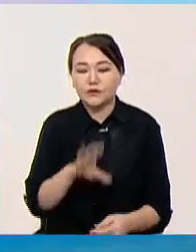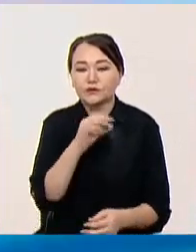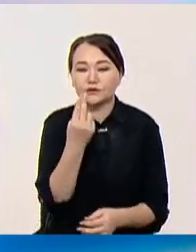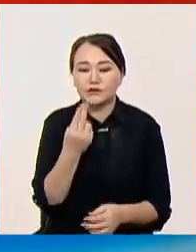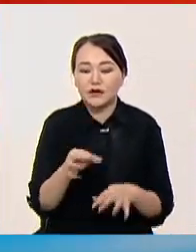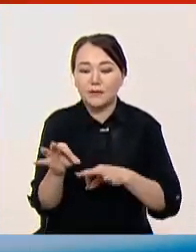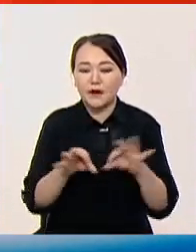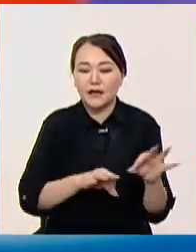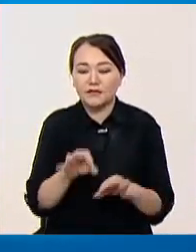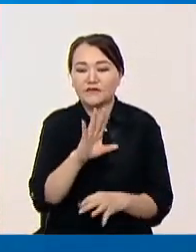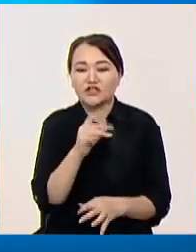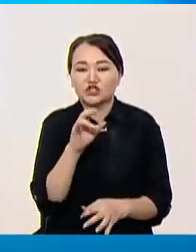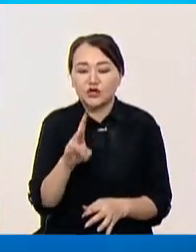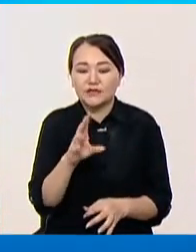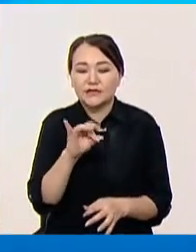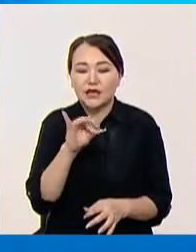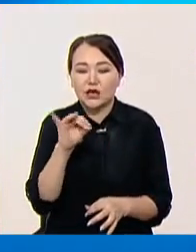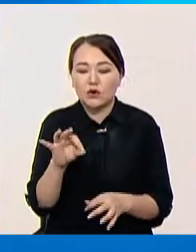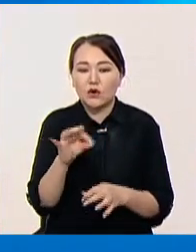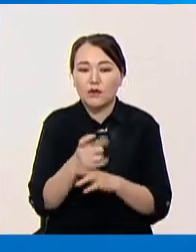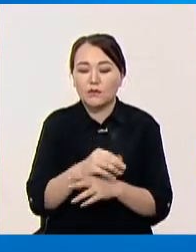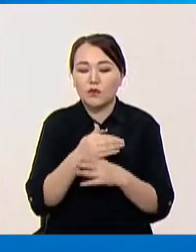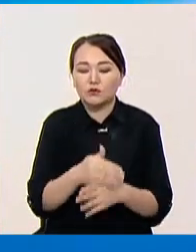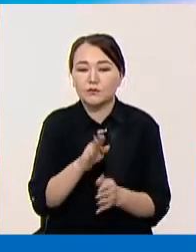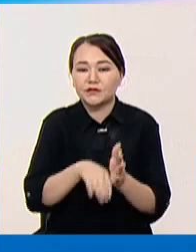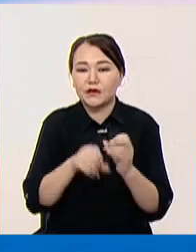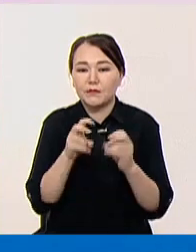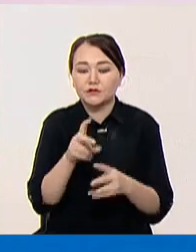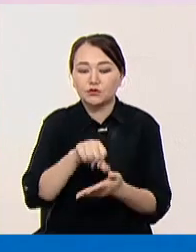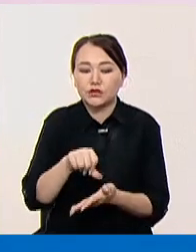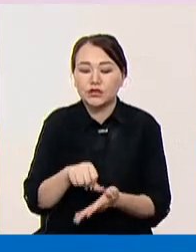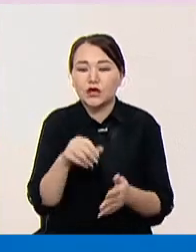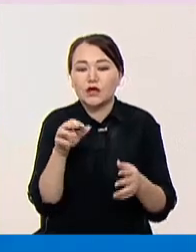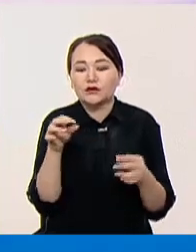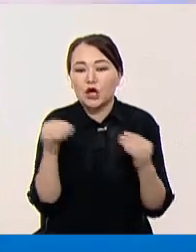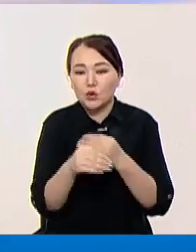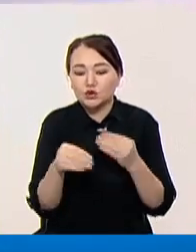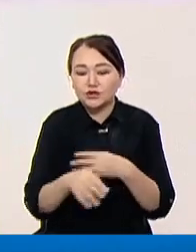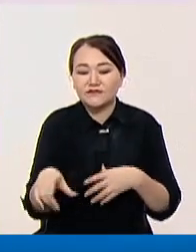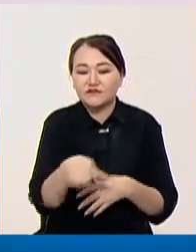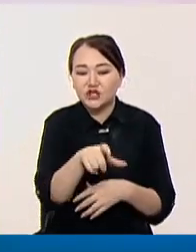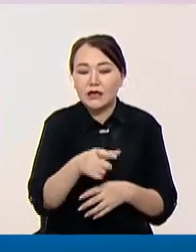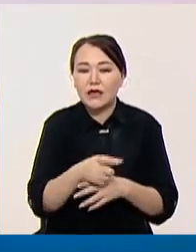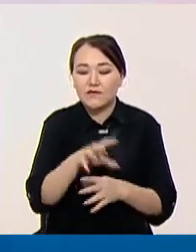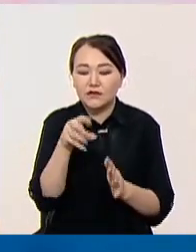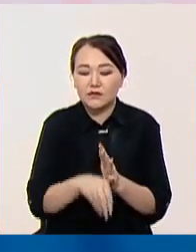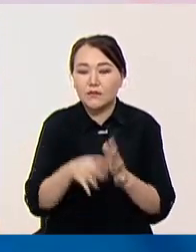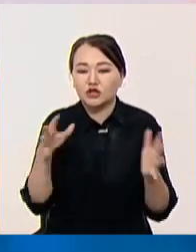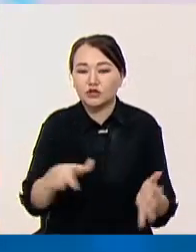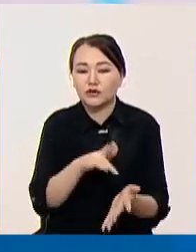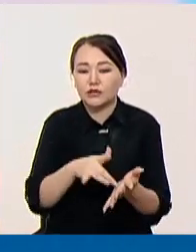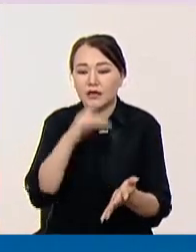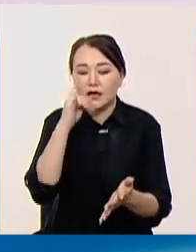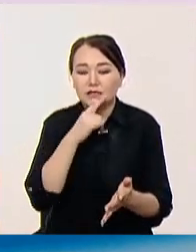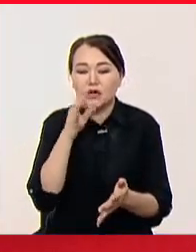Социальный проект Vision Zero, который поможет обеспечить безопасность участников дорожного движения, начнут внедрять в больших городах